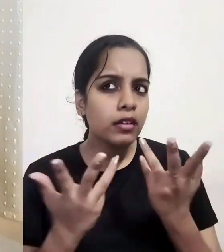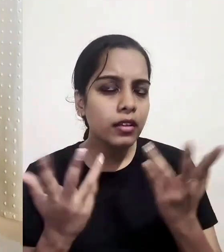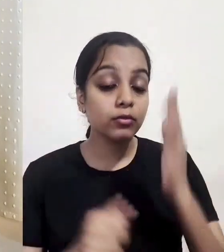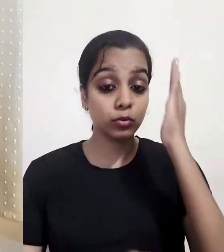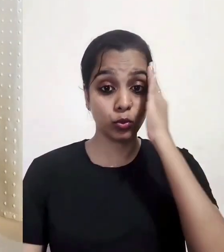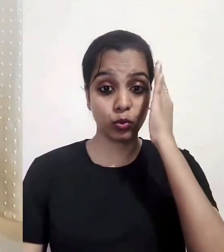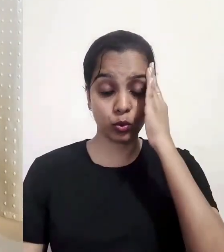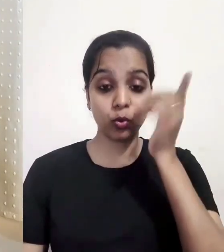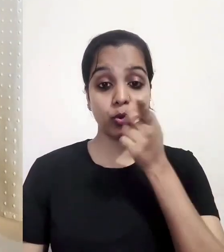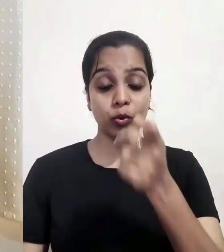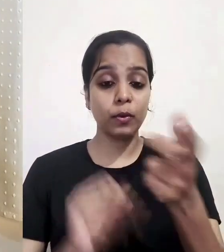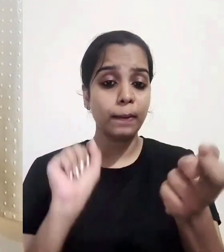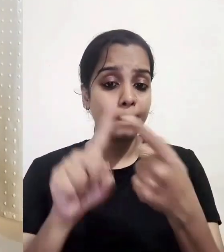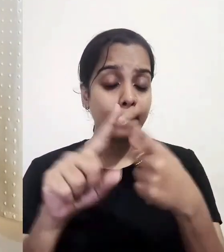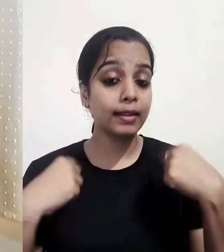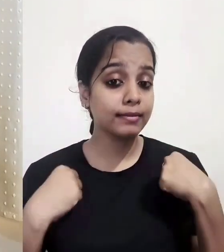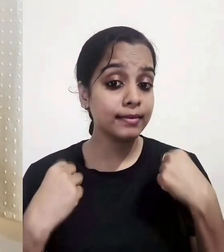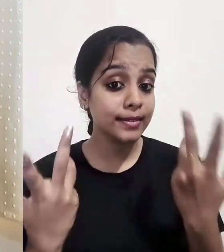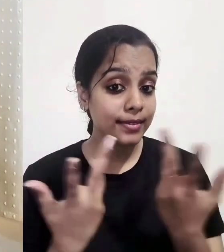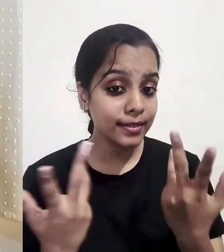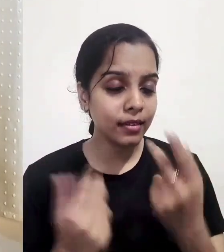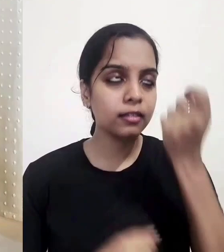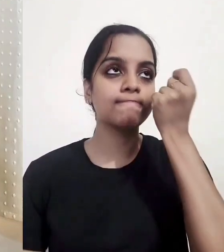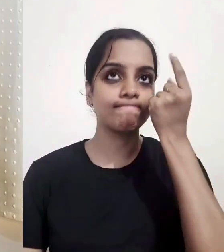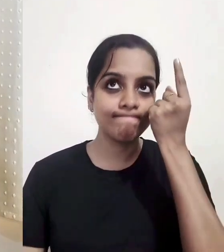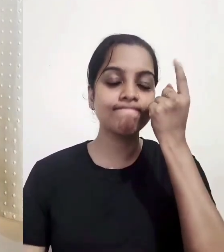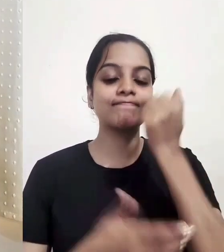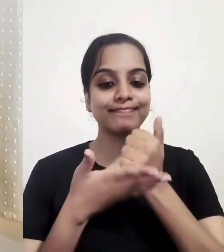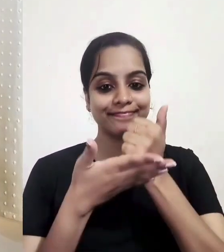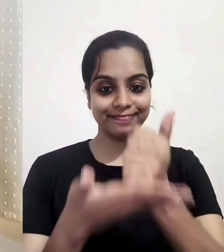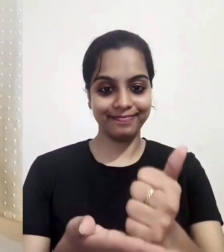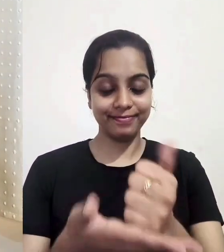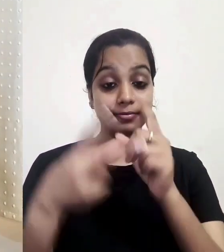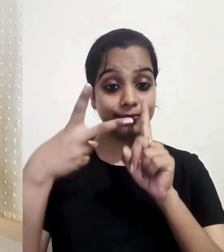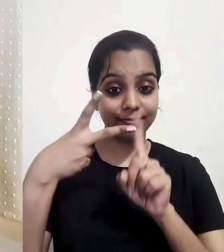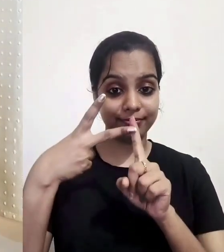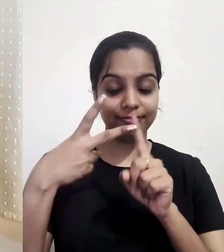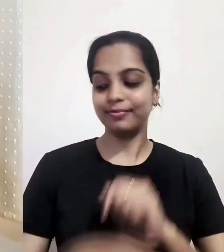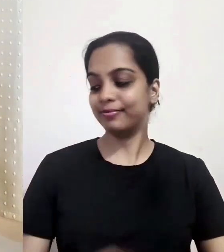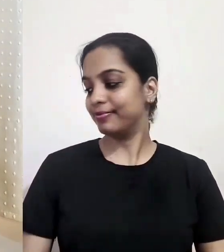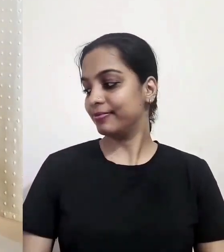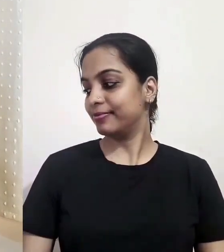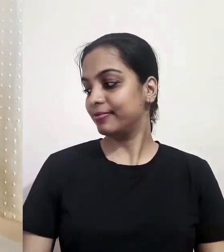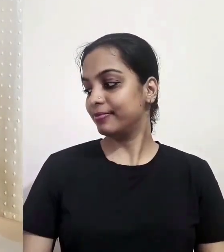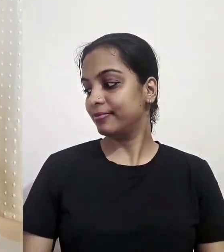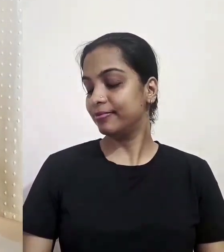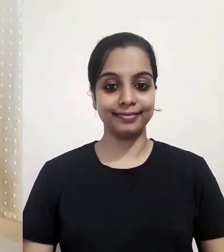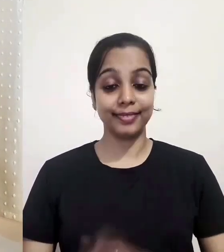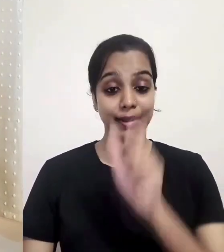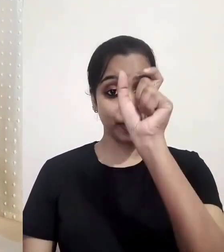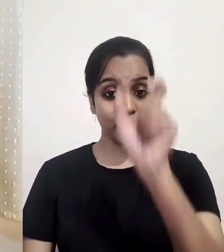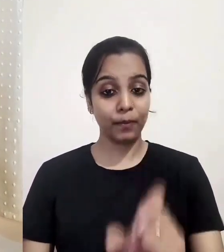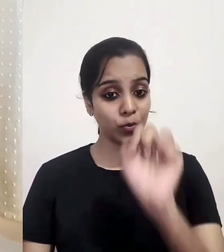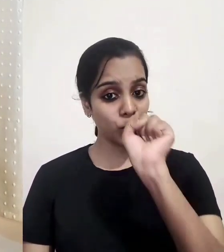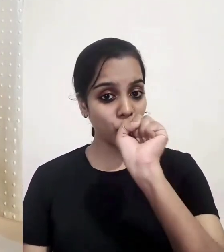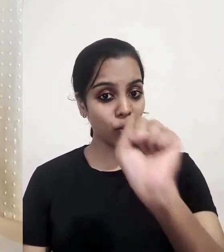ബോഡി ഷേപ്പ് മനസ്സിലാക്കുന്നത് നിങ്ങൾക്ക് ഏത് ടൈപ്പ് ഡ്രസ്സ് ചേരും എന്ന് അറിയാൻ വേണ്ടിയിട്ടാണ്. രണ്ടാമത്തെ പോയിന്റ് എന്ന് പറയുന്നത് പേഴ്സണൽ സ്റ്റൈൽ ഡെവലപ്പ്